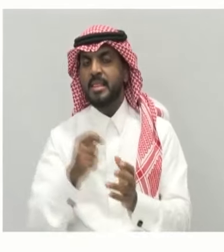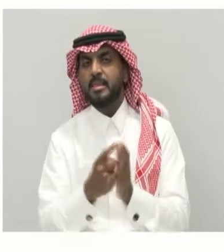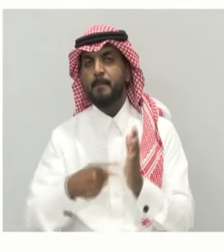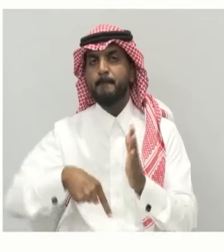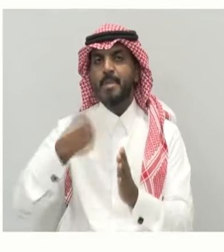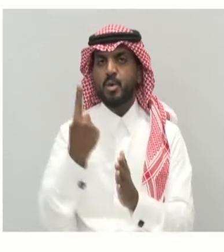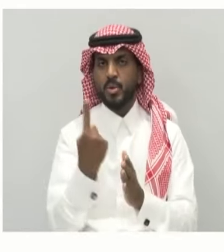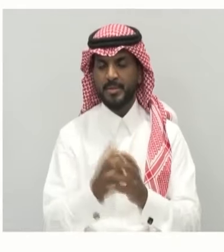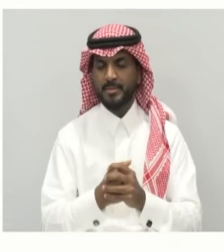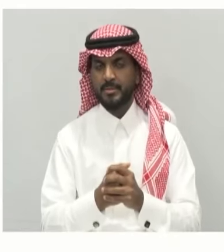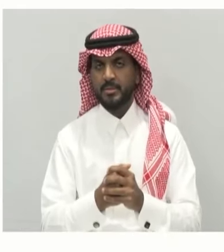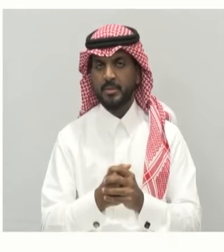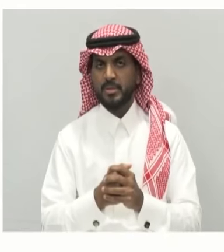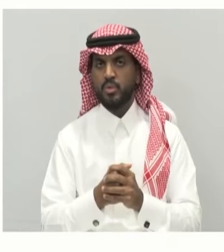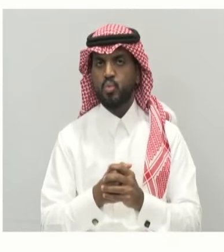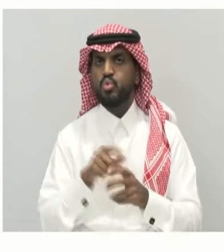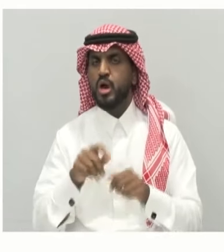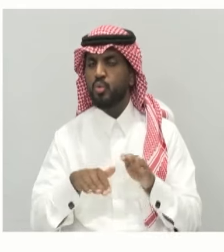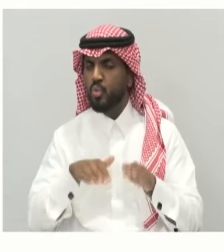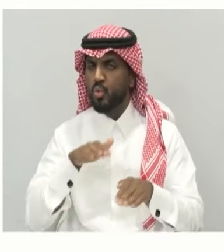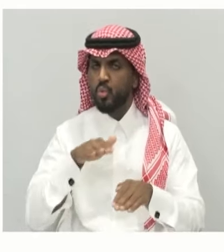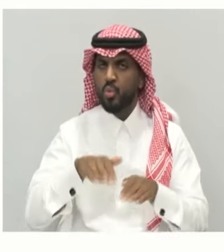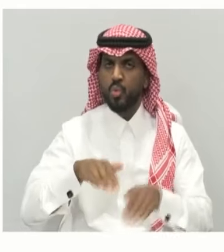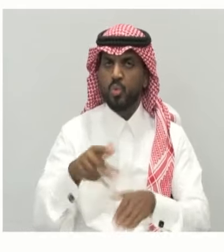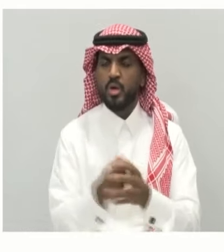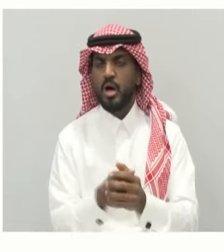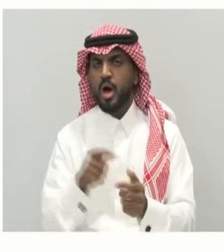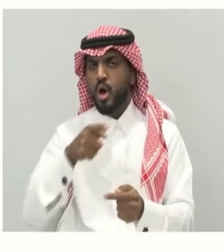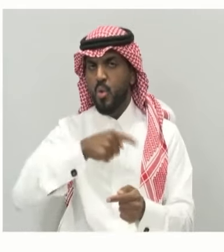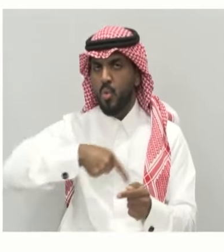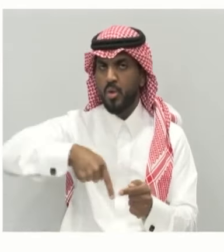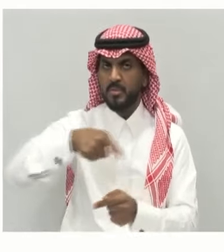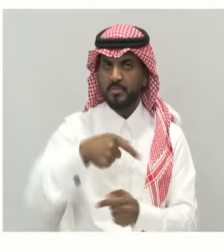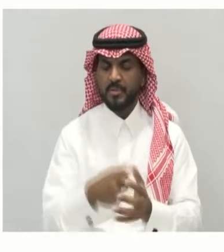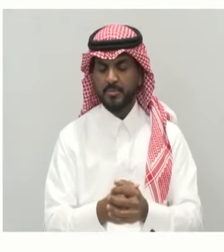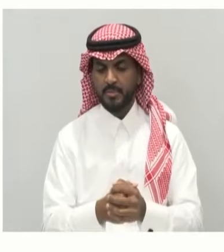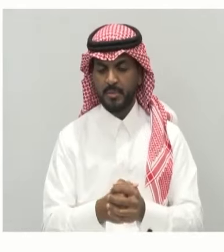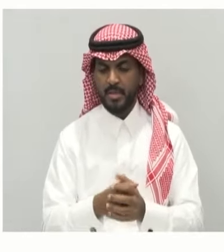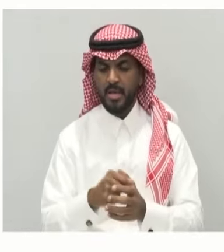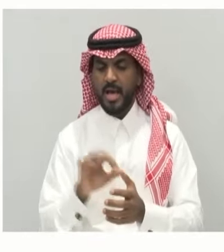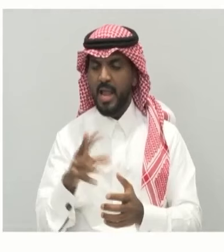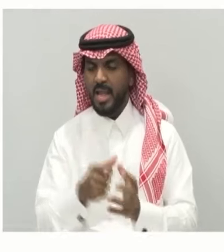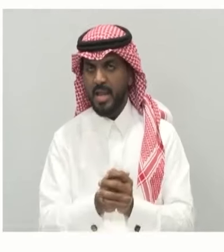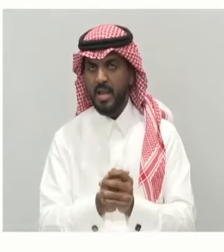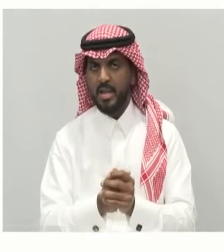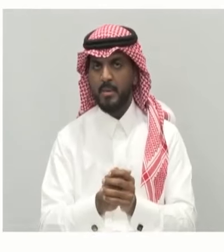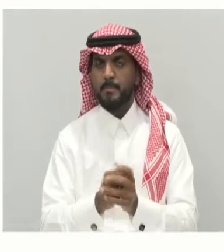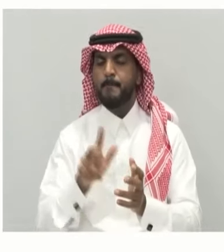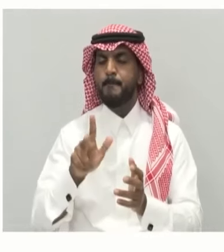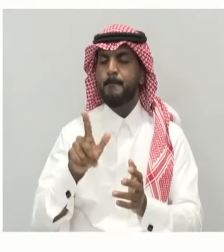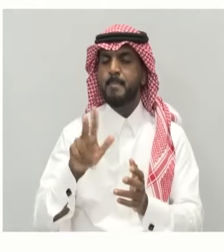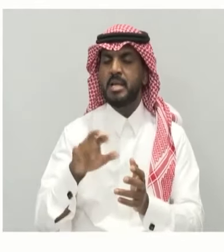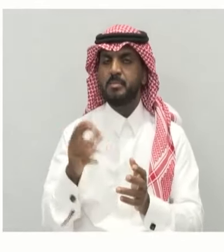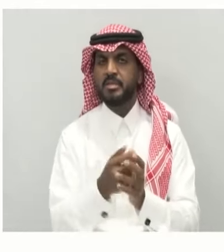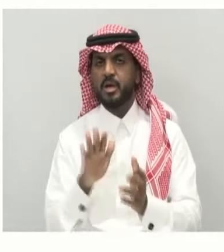فيكم بيركض لمره واحده حول مضمار بارك الله فيكم يقول لك هل الوحده هي ملمتر او